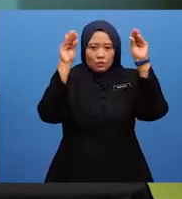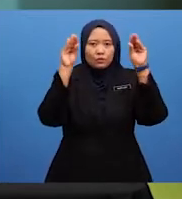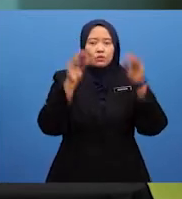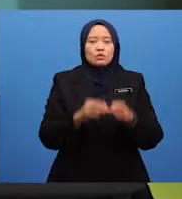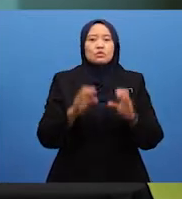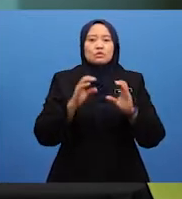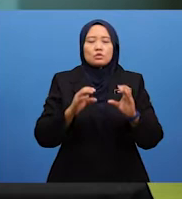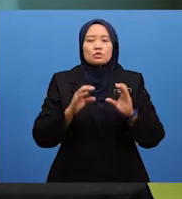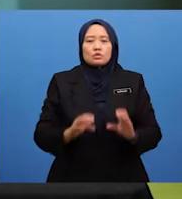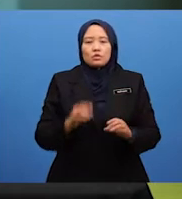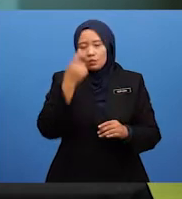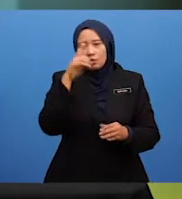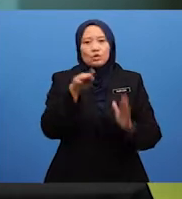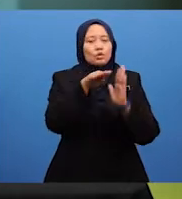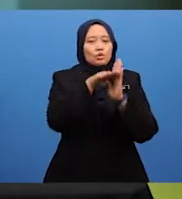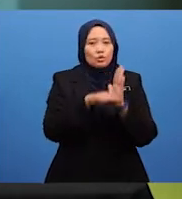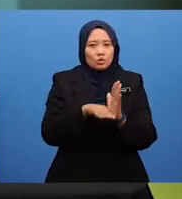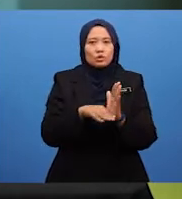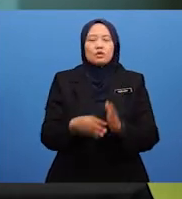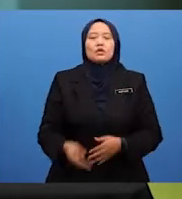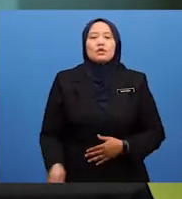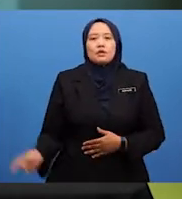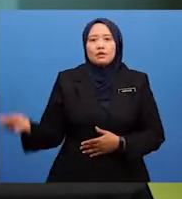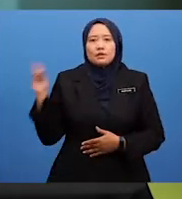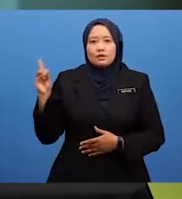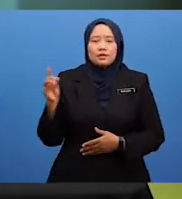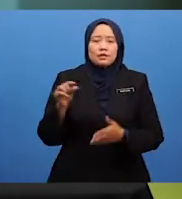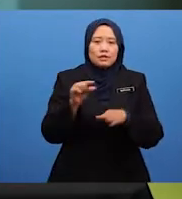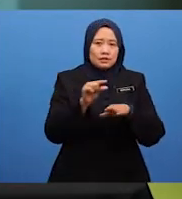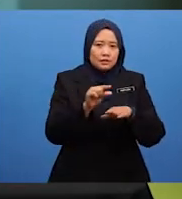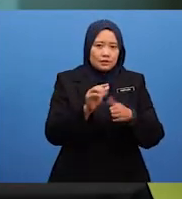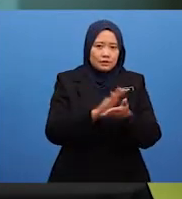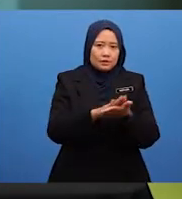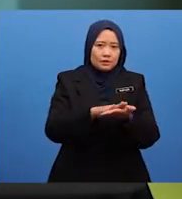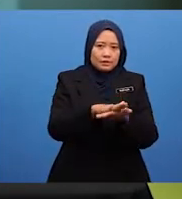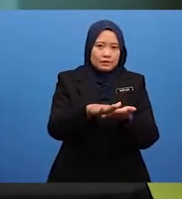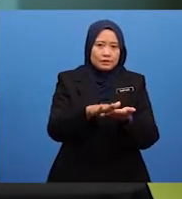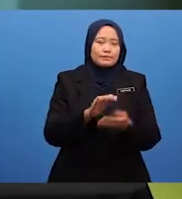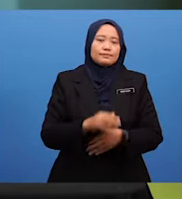tentang cara untuk mengurangkan daya geseran yang terlibat.